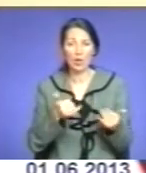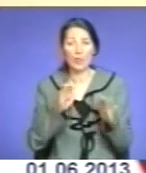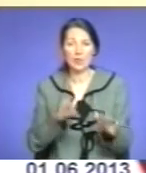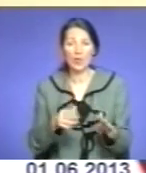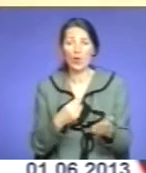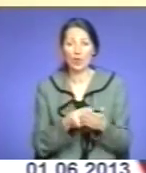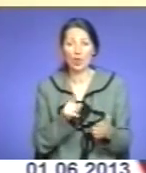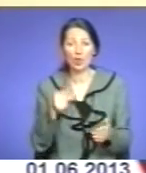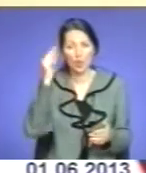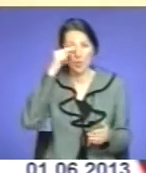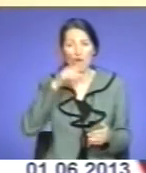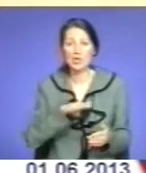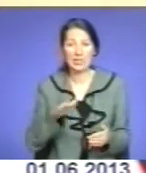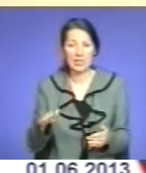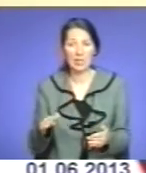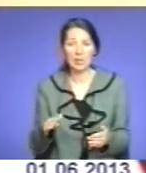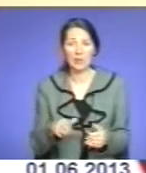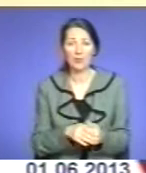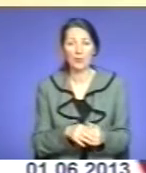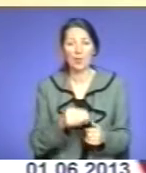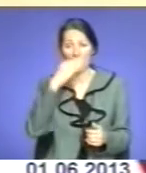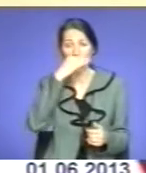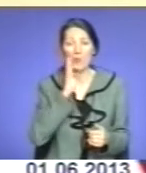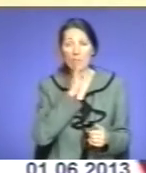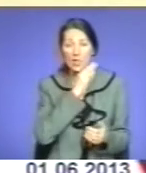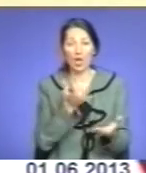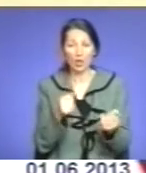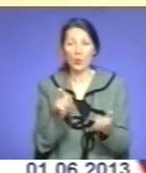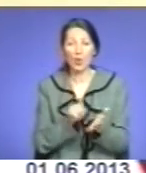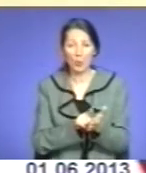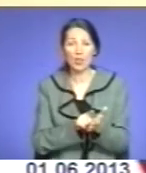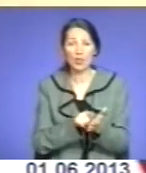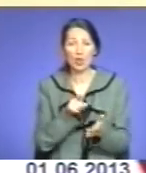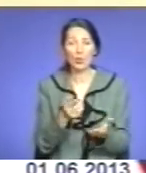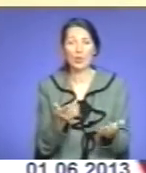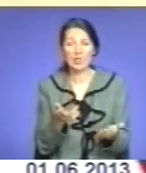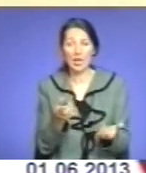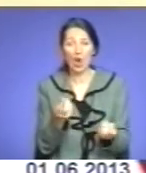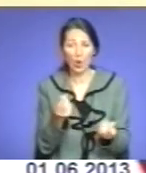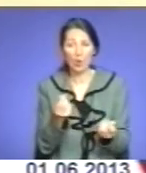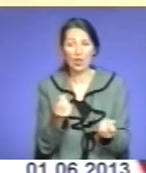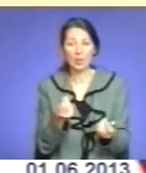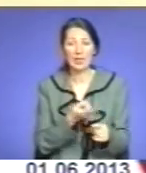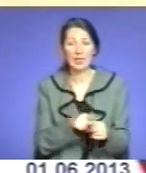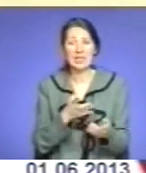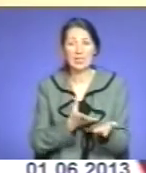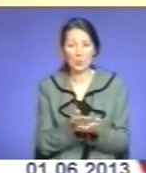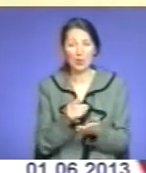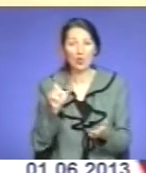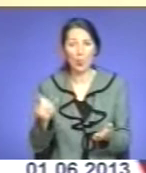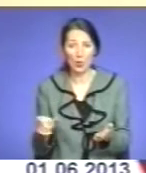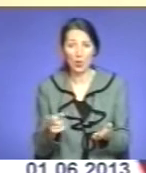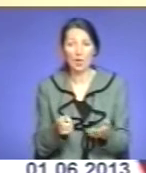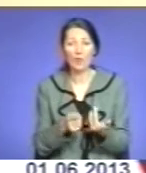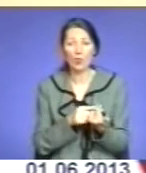навчаються і діти, і батьки отримують пенсії, тому ті надходження, які сплачуються громадянами, в тому